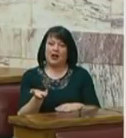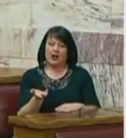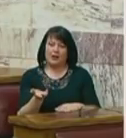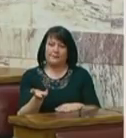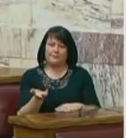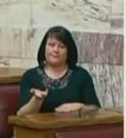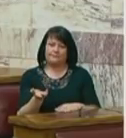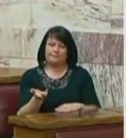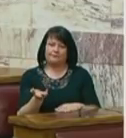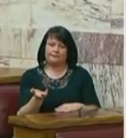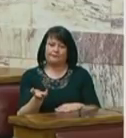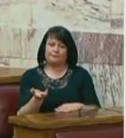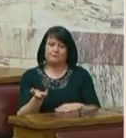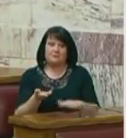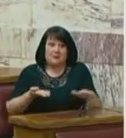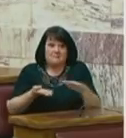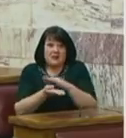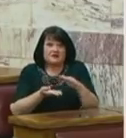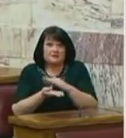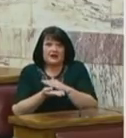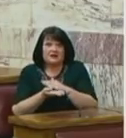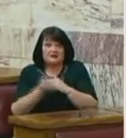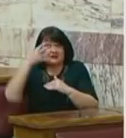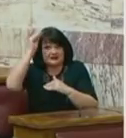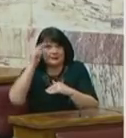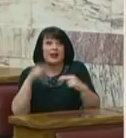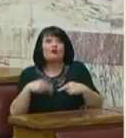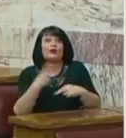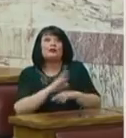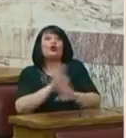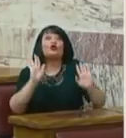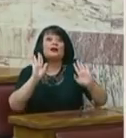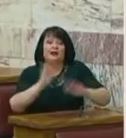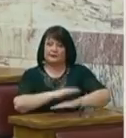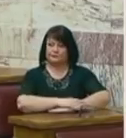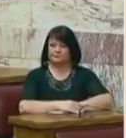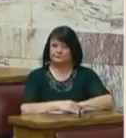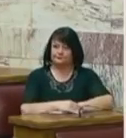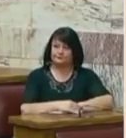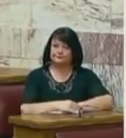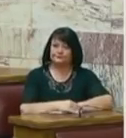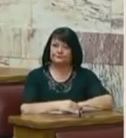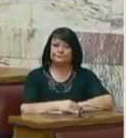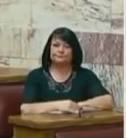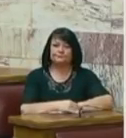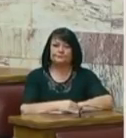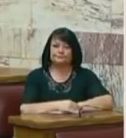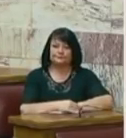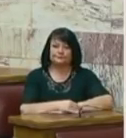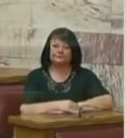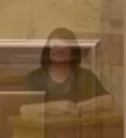δυνατότητα για τις μηνύσεις κατά του κυρίου Τσίπρα και των υπουργών του. Αυτές θα κριθούν από την επόμενη Βουλή.